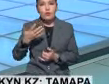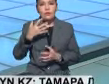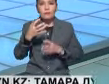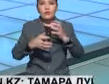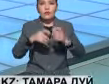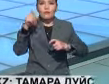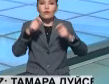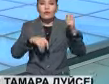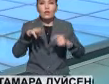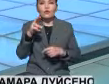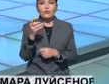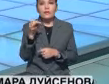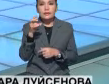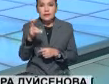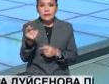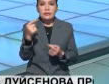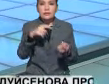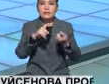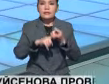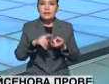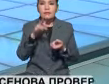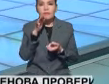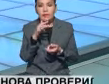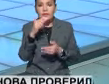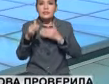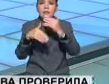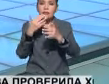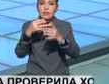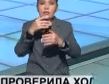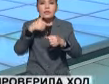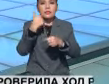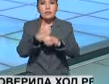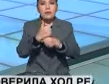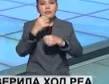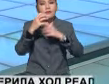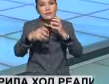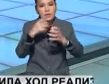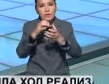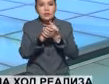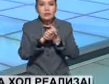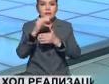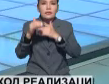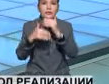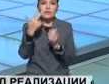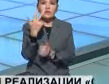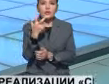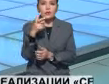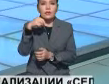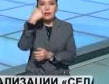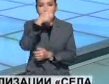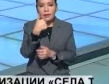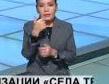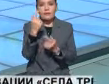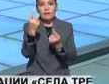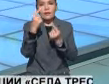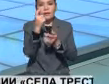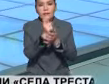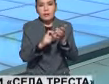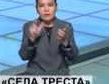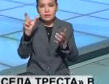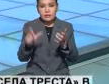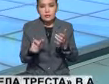форуме в Туркменистане. Взаимосвязь времен и цивилизаций – основа мира и развития, приуроченном 300-летию великого поэта. Почему его